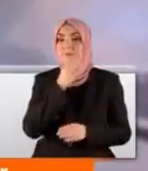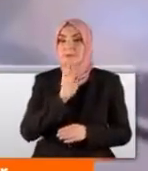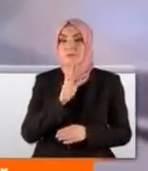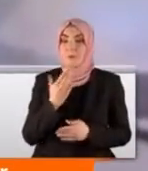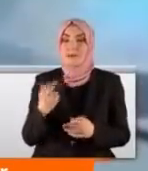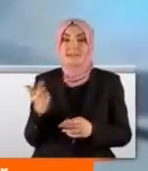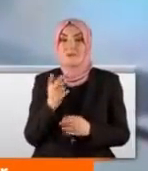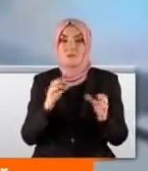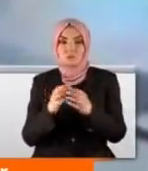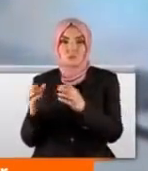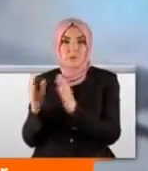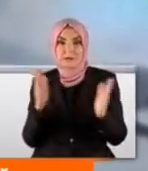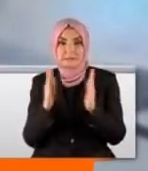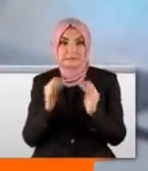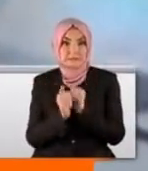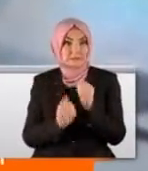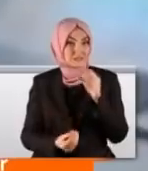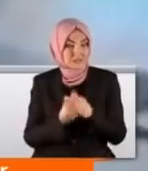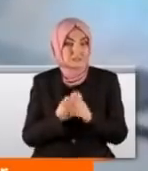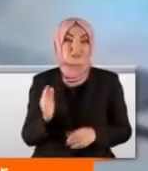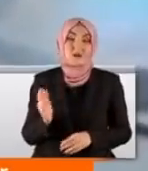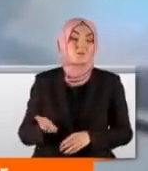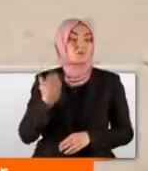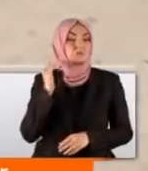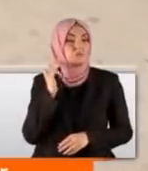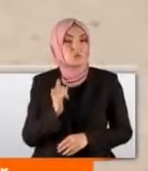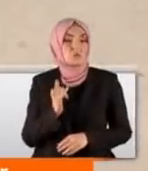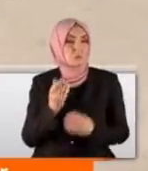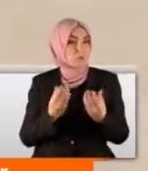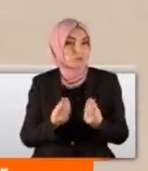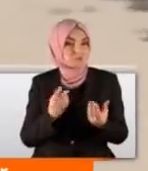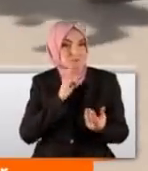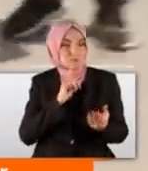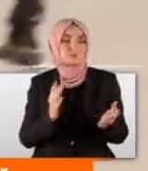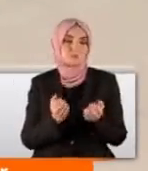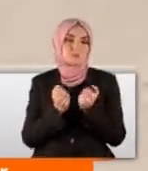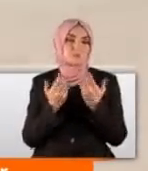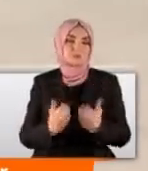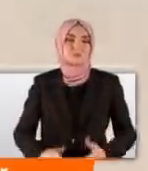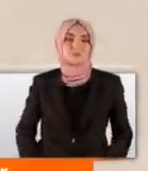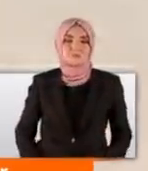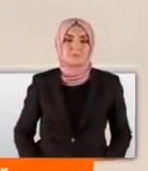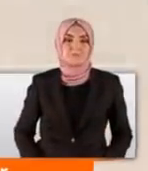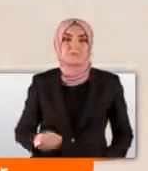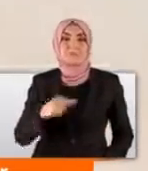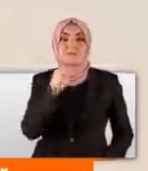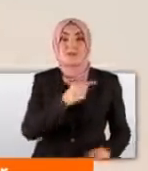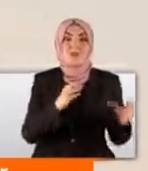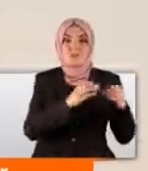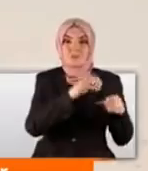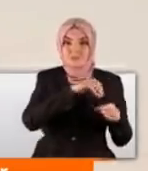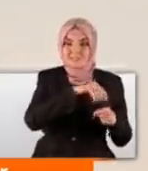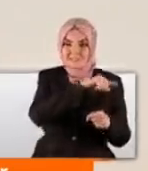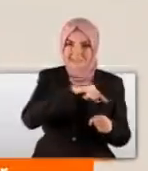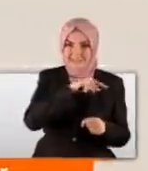kavga daha büyük bir faciayla sona erebilirdi. Yaya olan gruptakiler araca binmek isteyenlere müdahale etmeye çalıştı